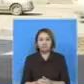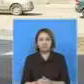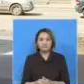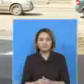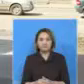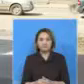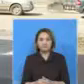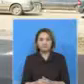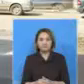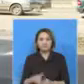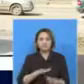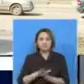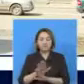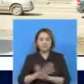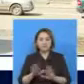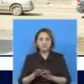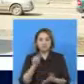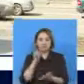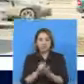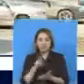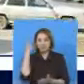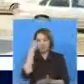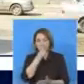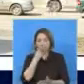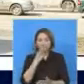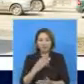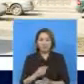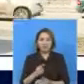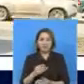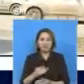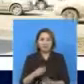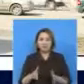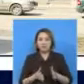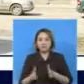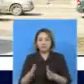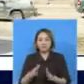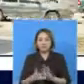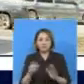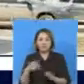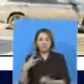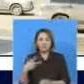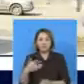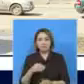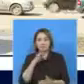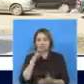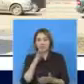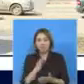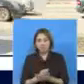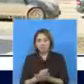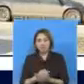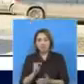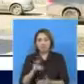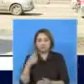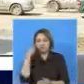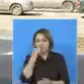А также за невыполнение должностными лицами требований по содержанию дорог привлечено 23 должностных и